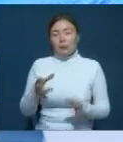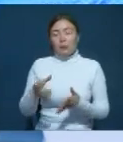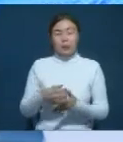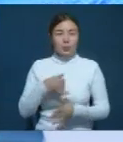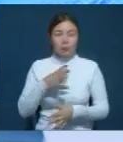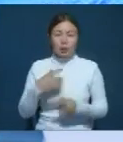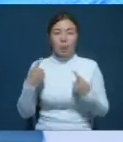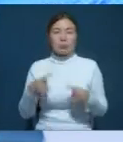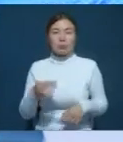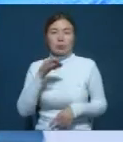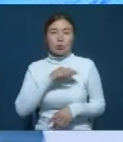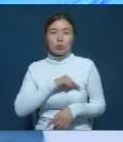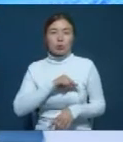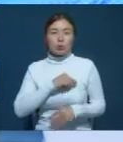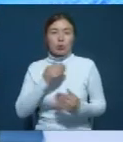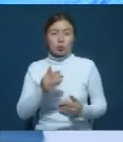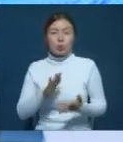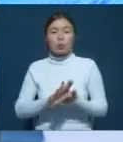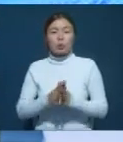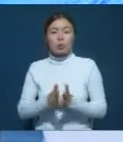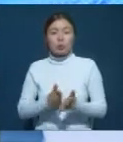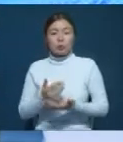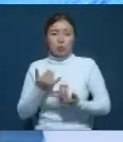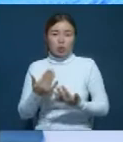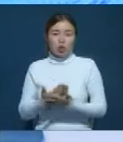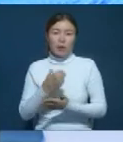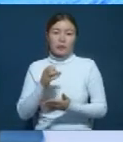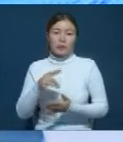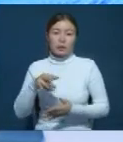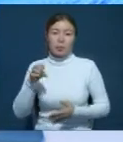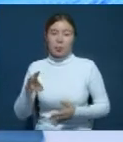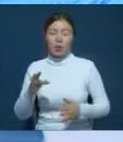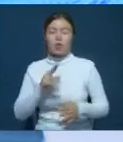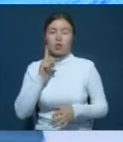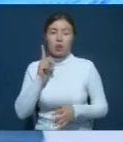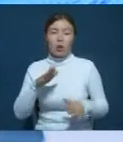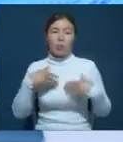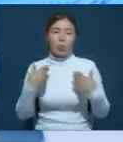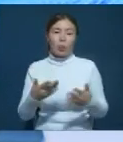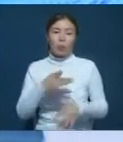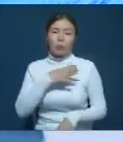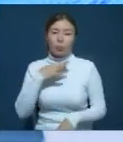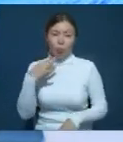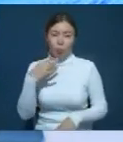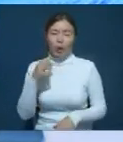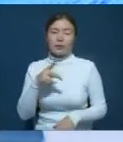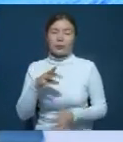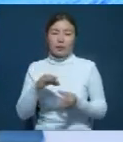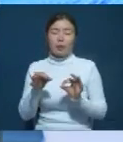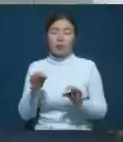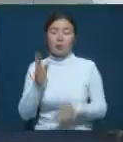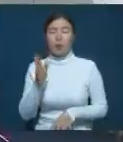табылмаса, басқасын игеріп жұмыс жасауға жағдай жасайды. Жаңа серпіннің жастарға берер мүмкіндіктері туралы толығырақ әріптесім Ақсындар Табылды айтып